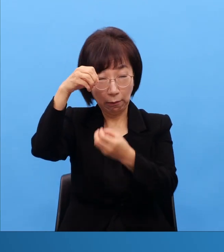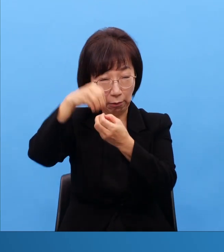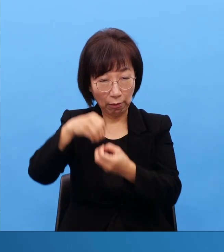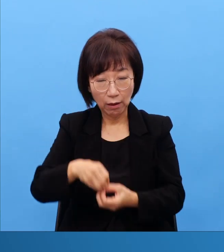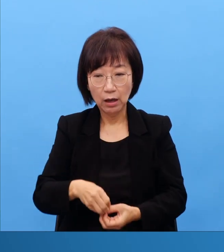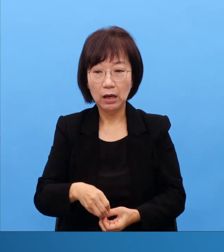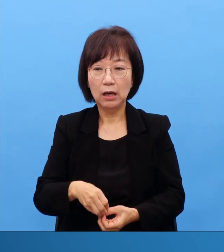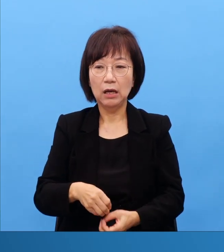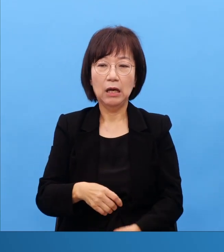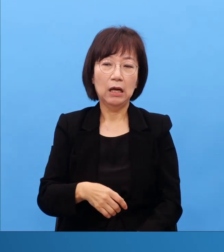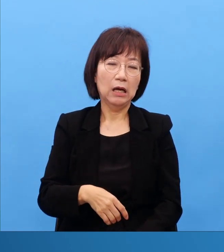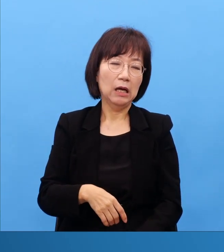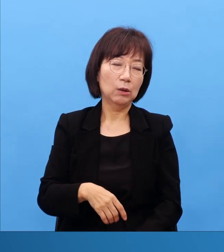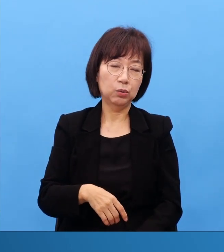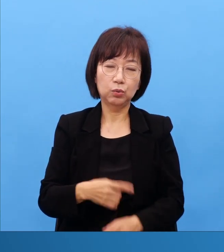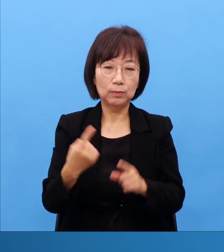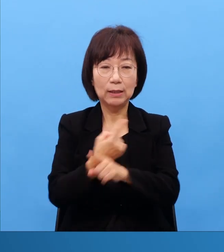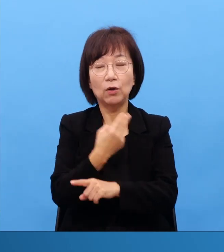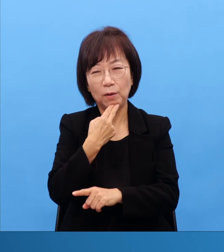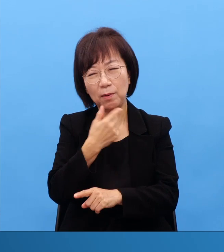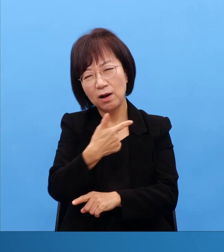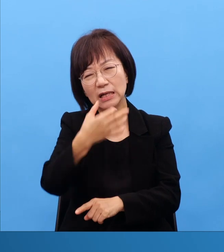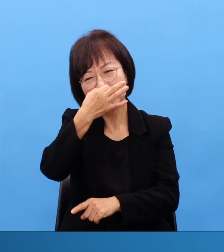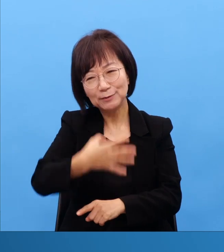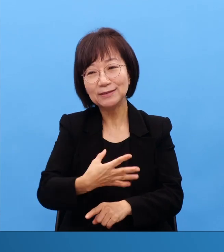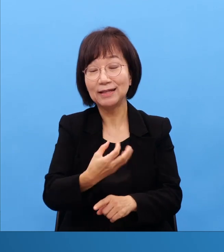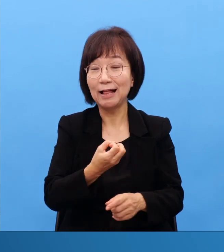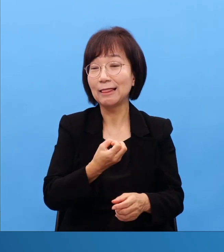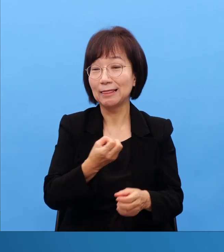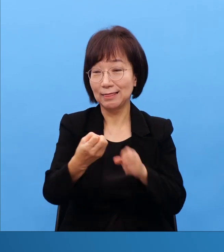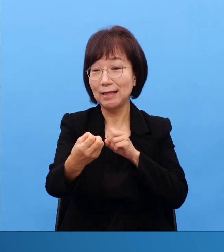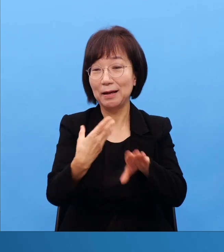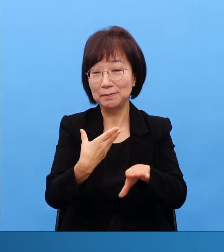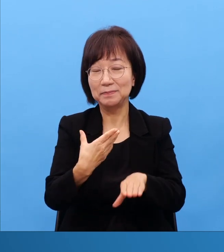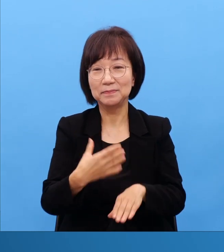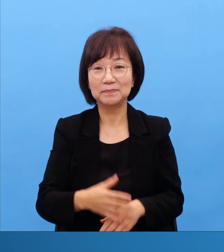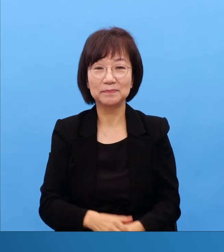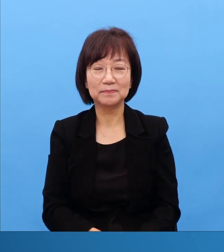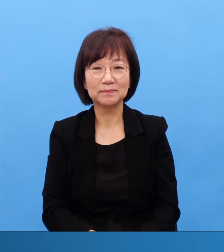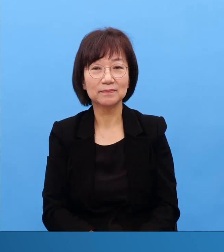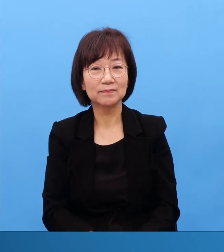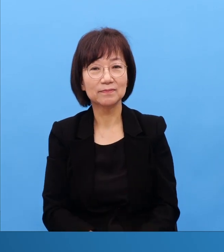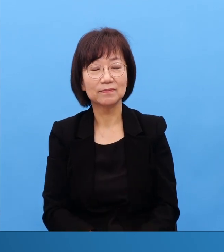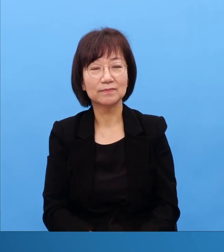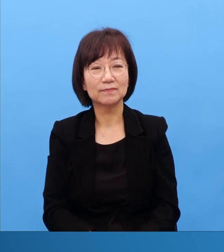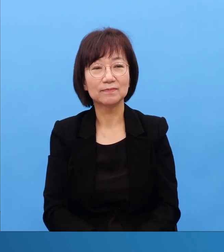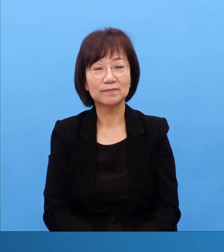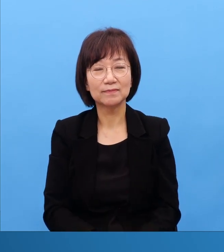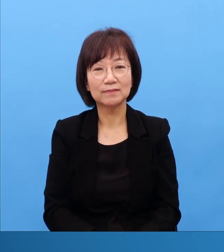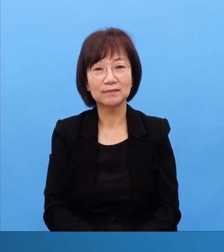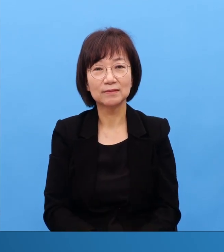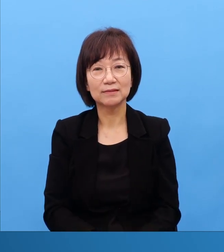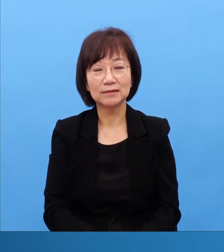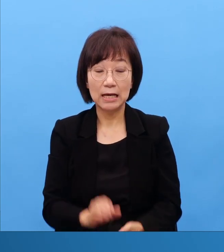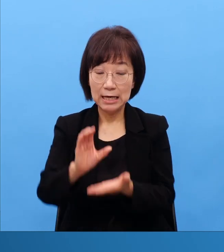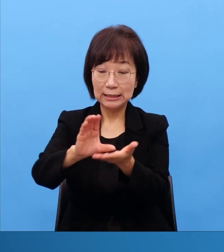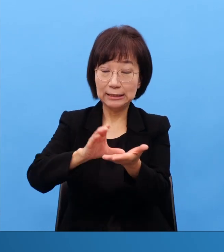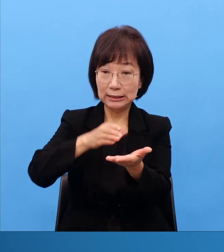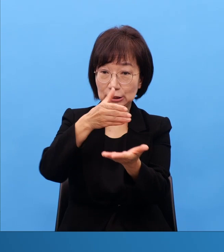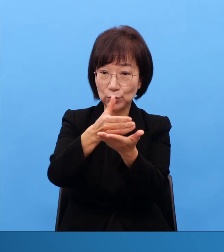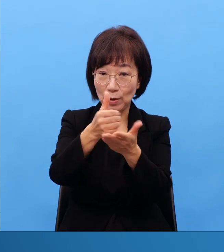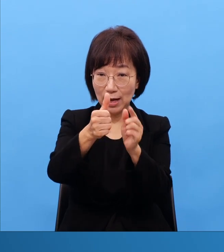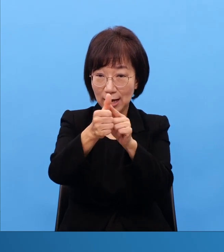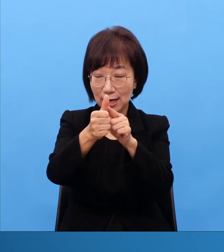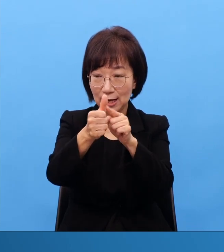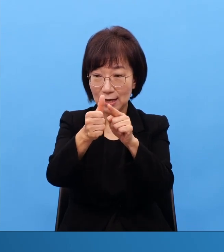안 바뀝니다. Those things just don't 그래서 change. 그리스도께서 저주받을 수밖에 없는 대대의